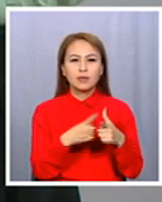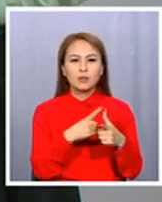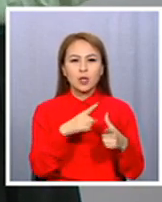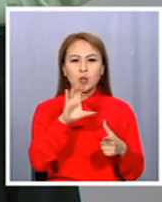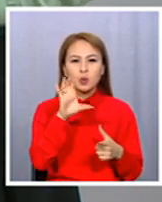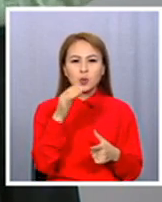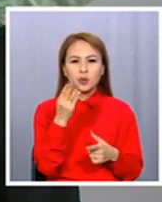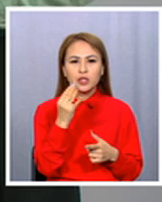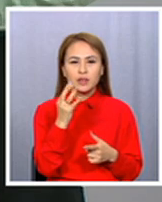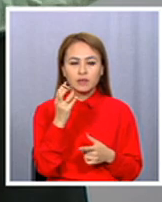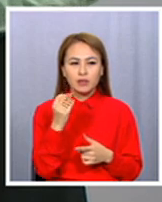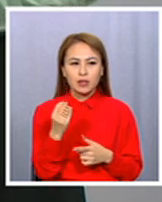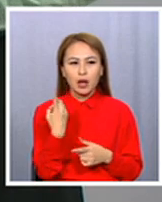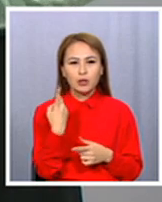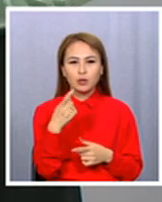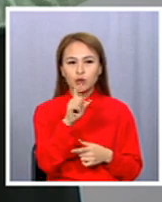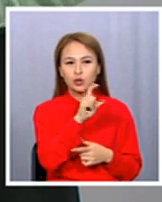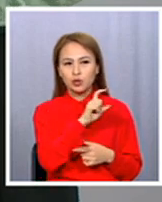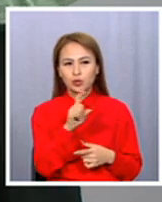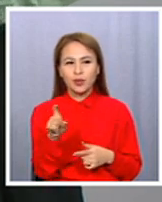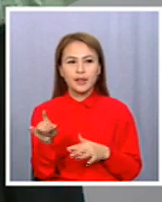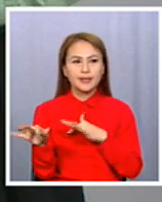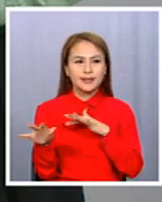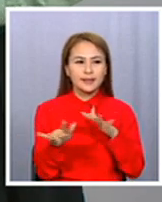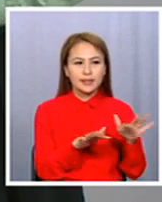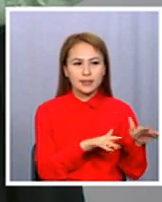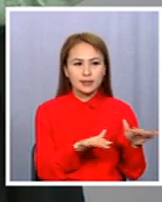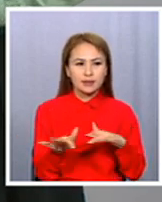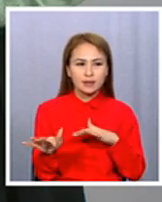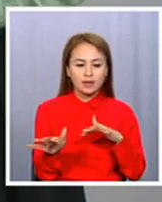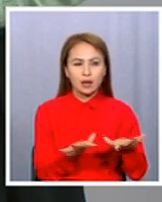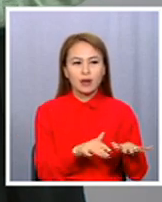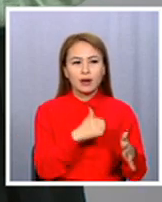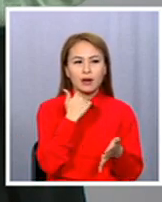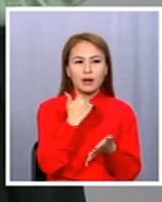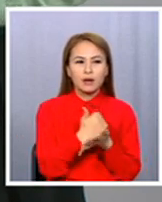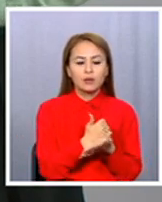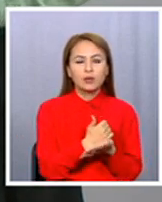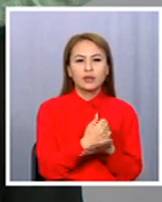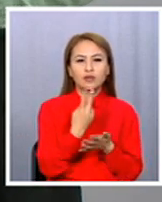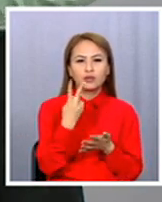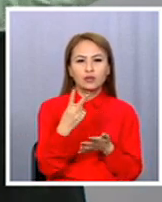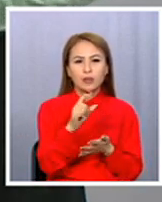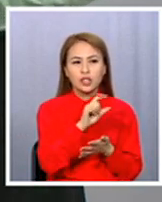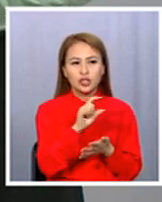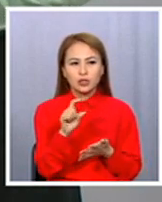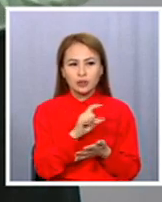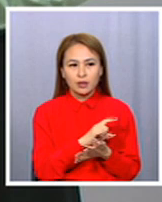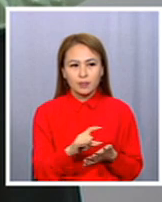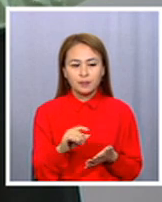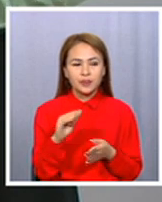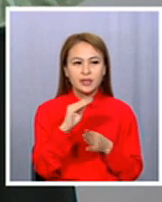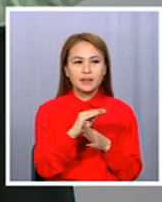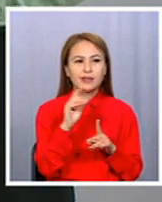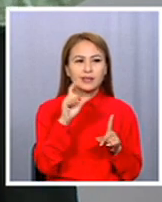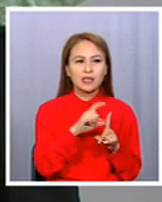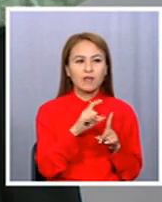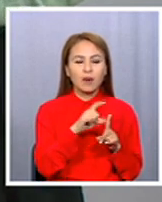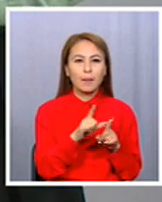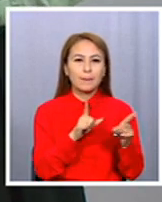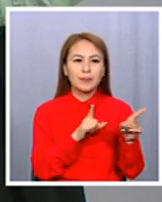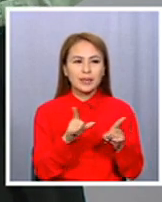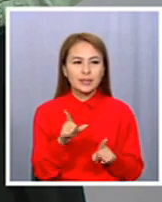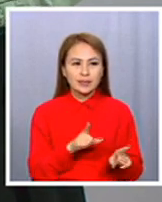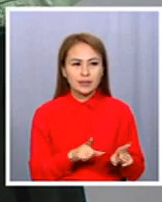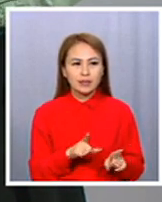одной чертой, слово «действие», то есть глагол, двумя чертами, и слова «признаки», то